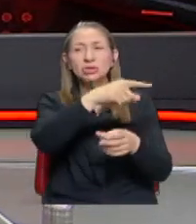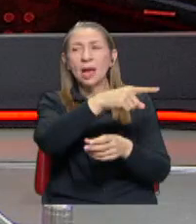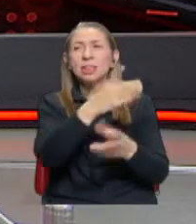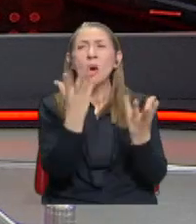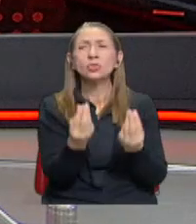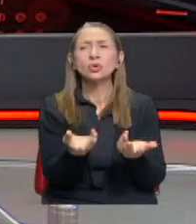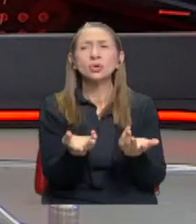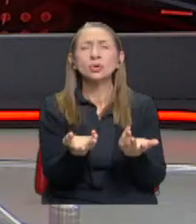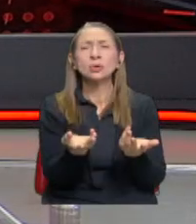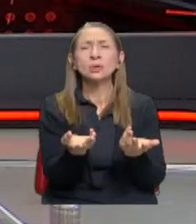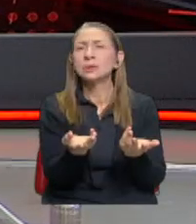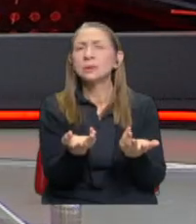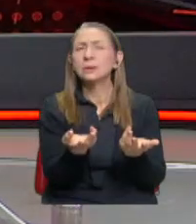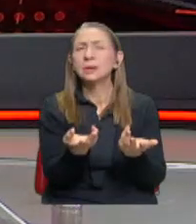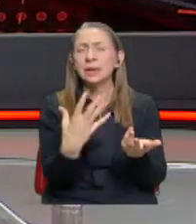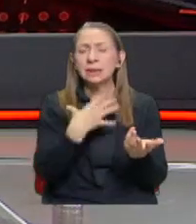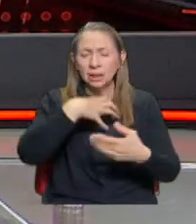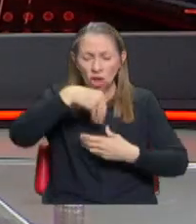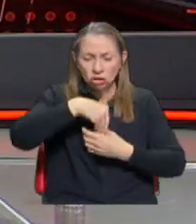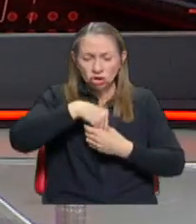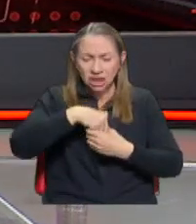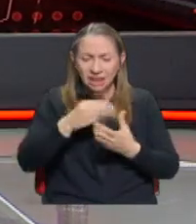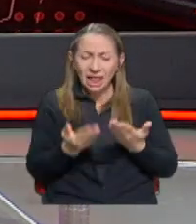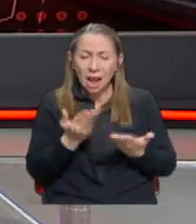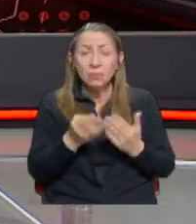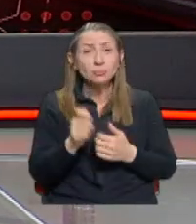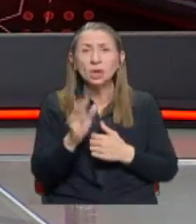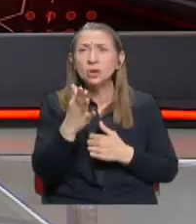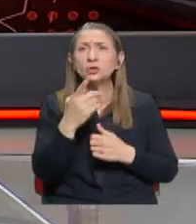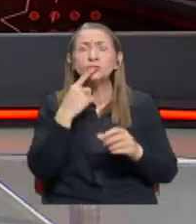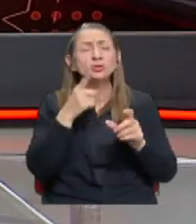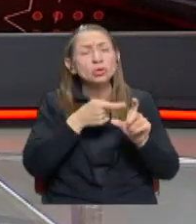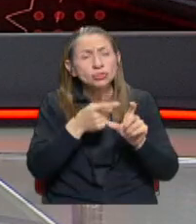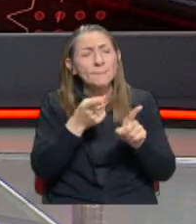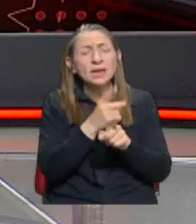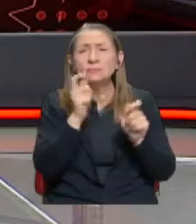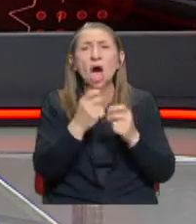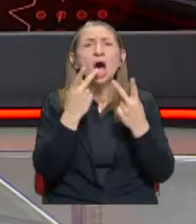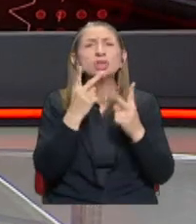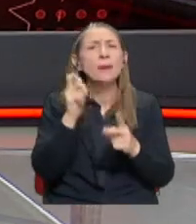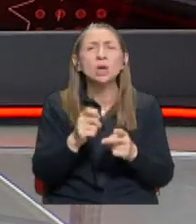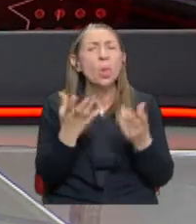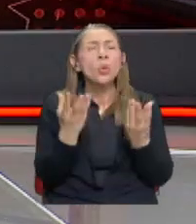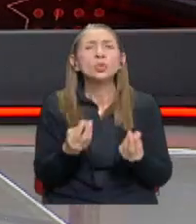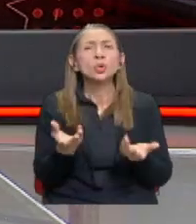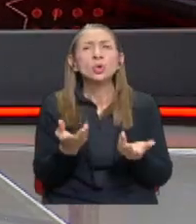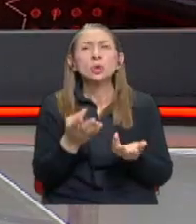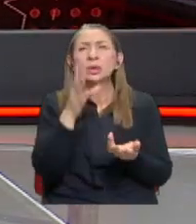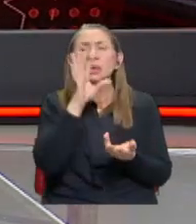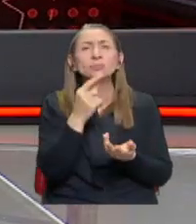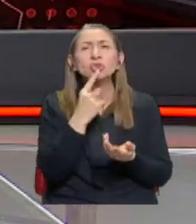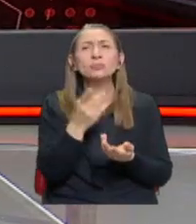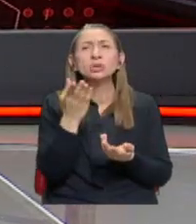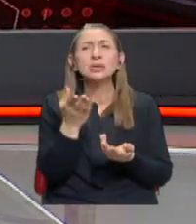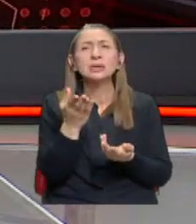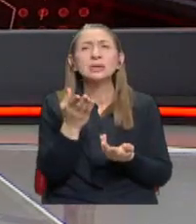ne oldu? Kendi içlerinde değerlendireceklerdi, soruşturacaklardı, açıklayacaklardı. Onu da kim söylemişti?